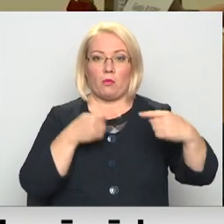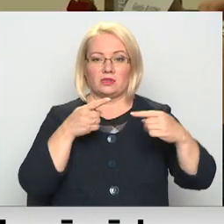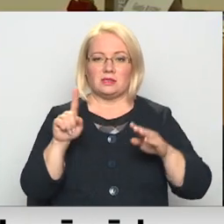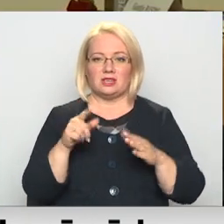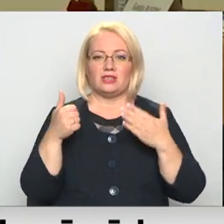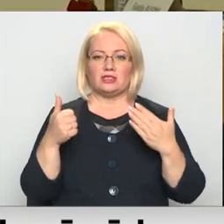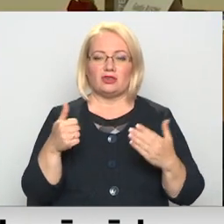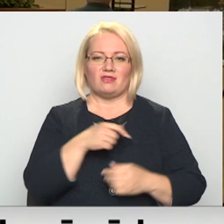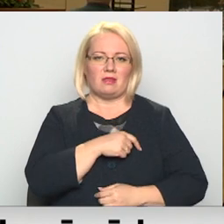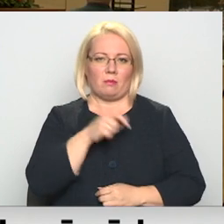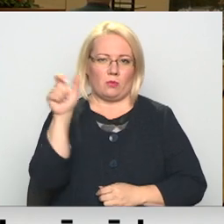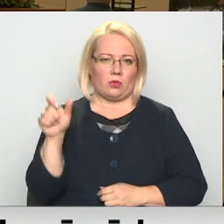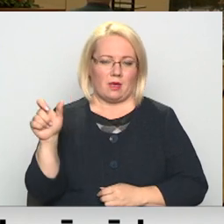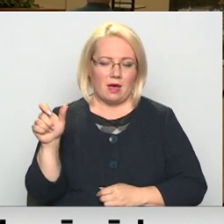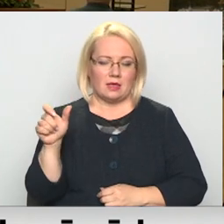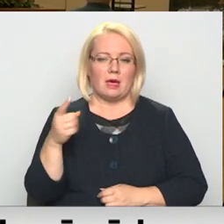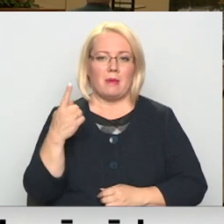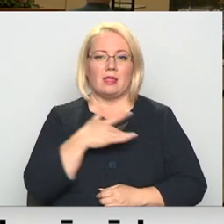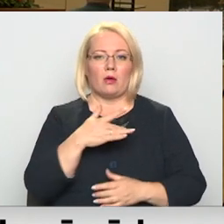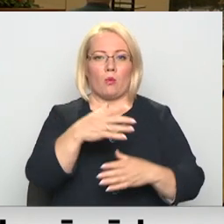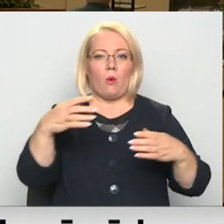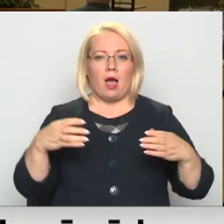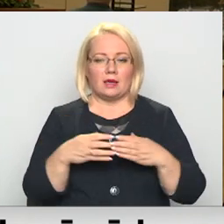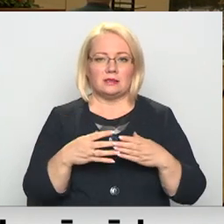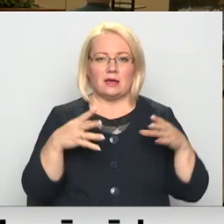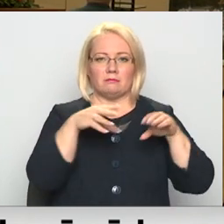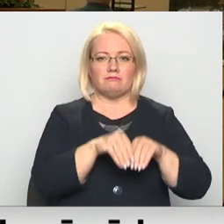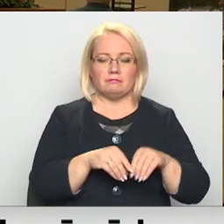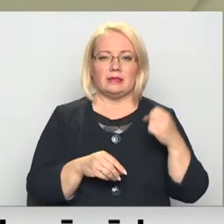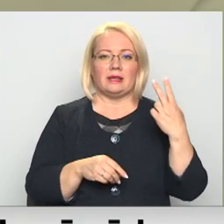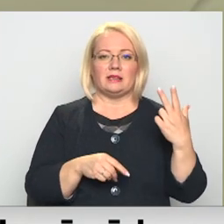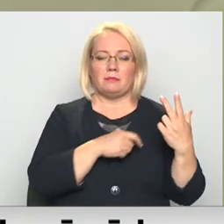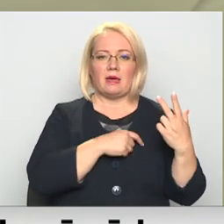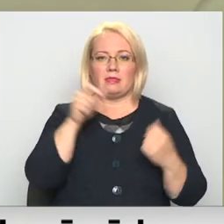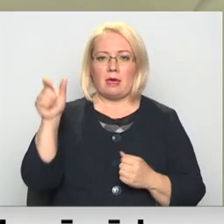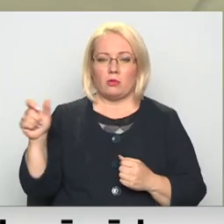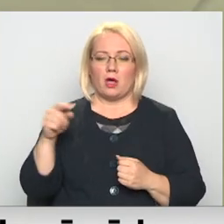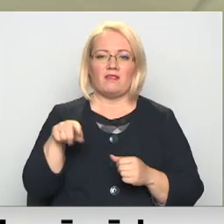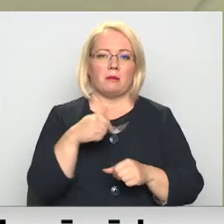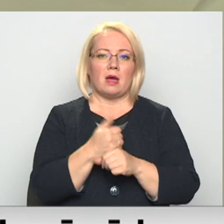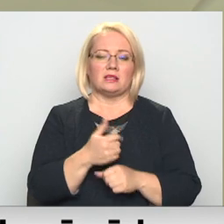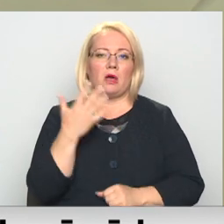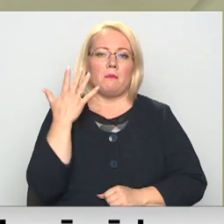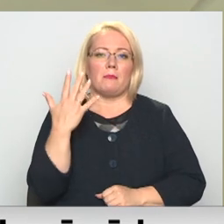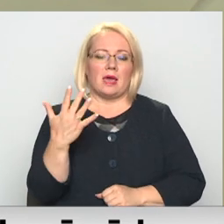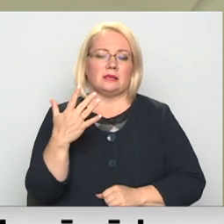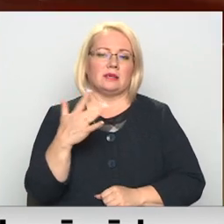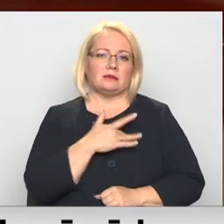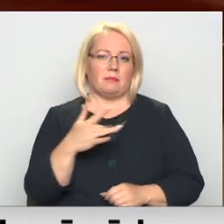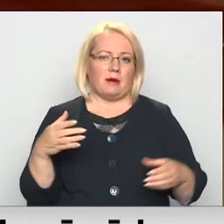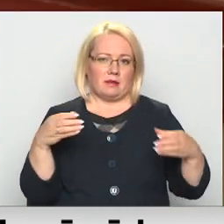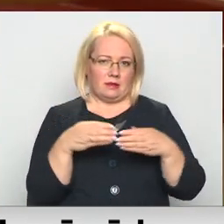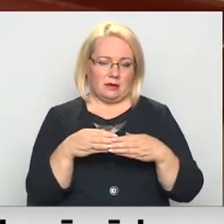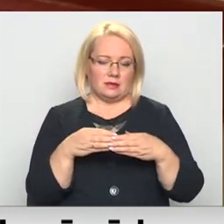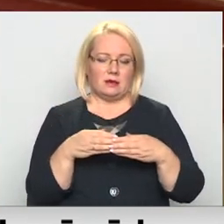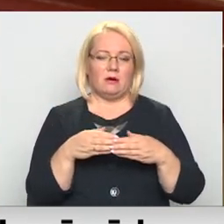saskaņas partijas deputāti. Savukārt koalīcijā apvienojās 13 deputāti, kas pārstāv 5 vēlēšanās uzvarējušās